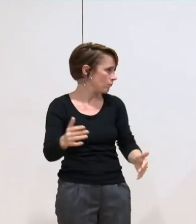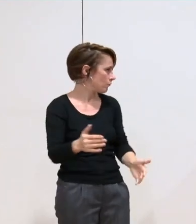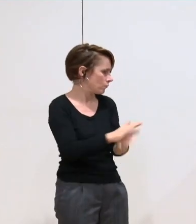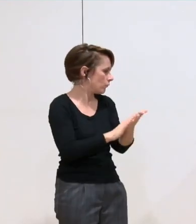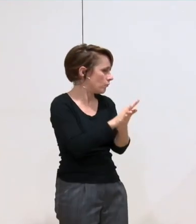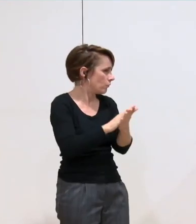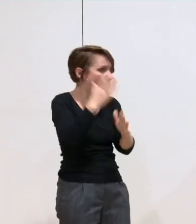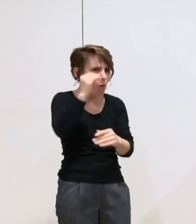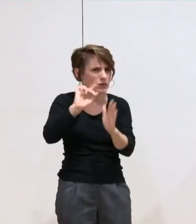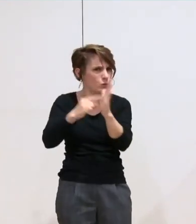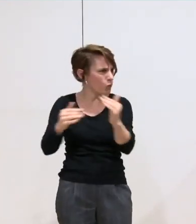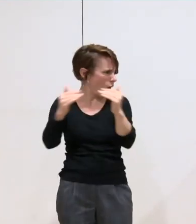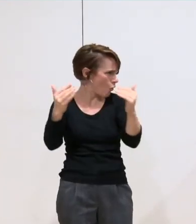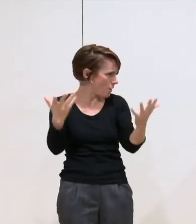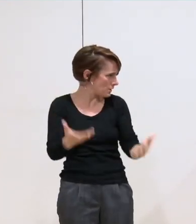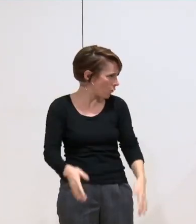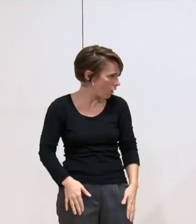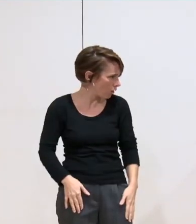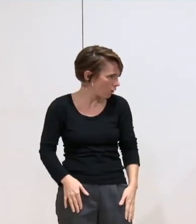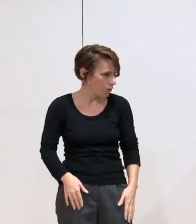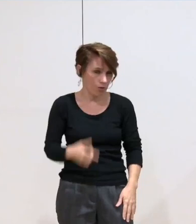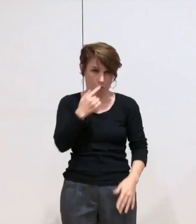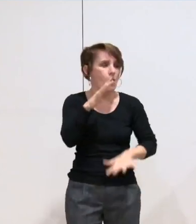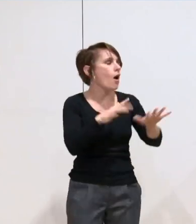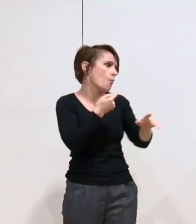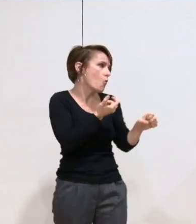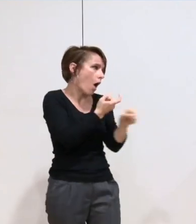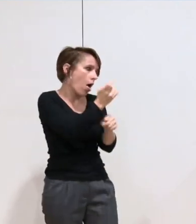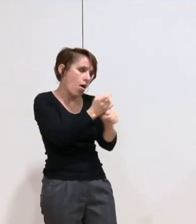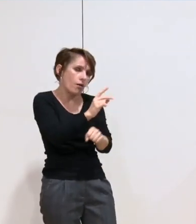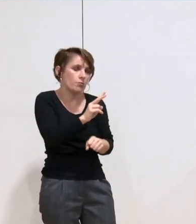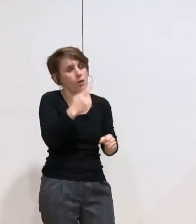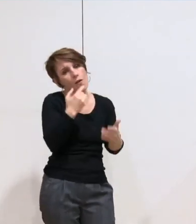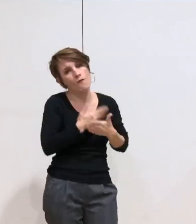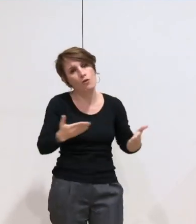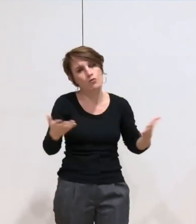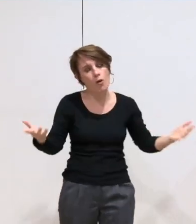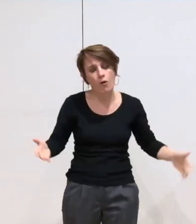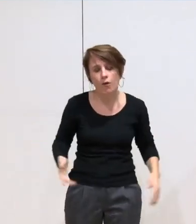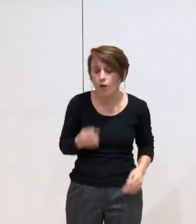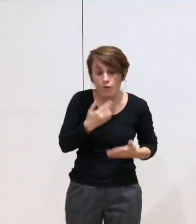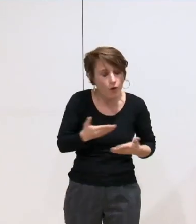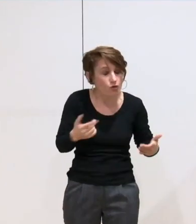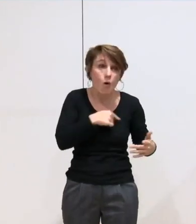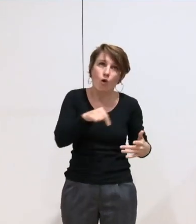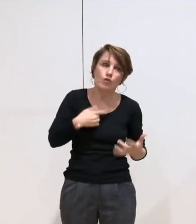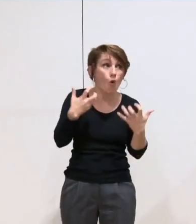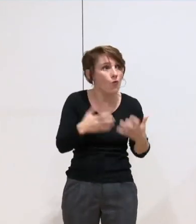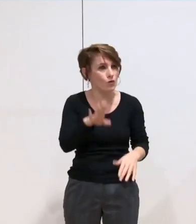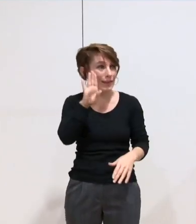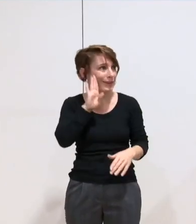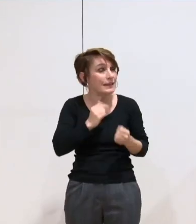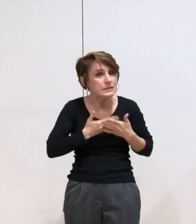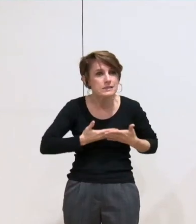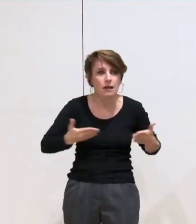expliquez-moi. Bon, je suis un petit peu vache, madame Martin, j'en ai conscience, mais franchement, ce que l'on voudrait, très simplement, les gens qui sont sur les